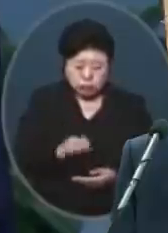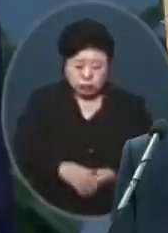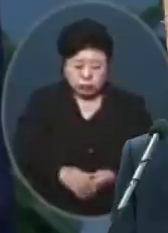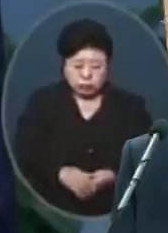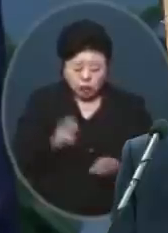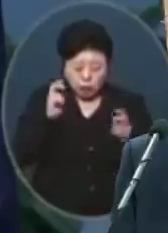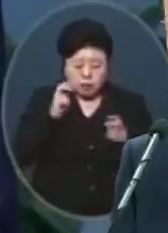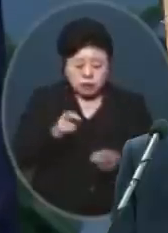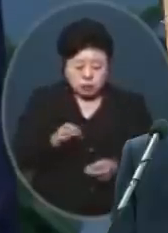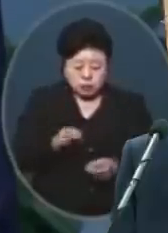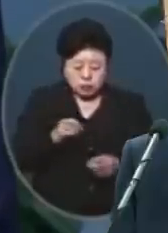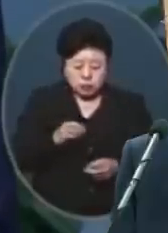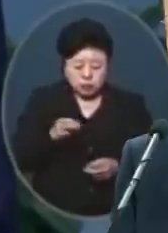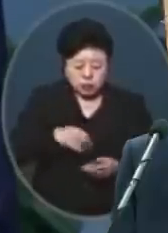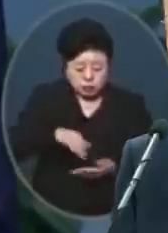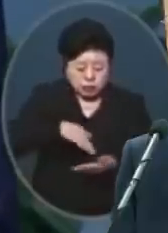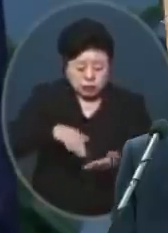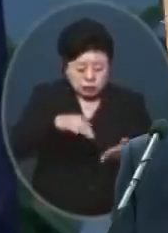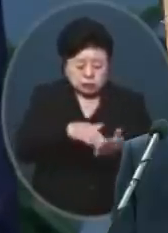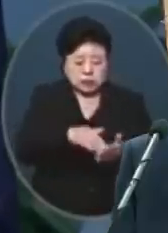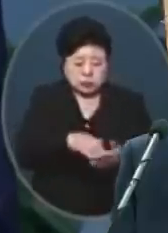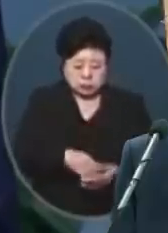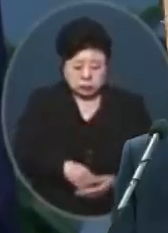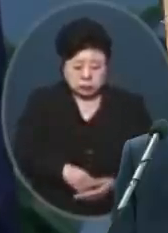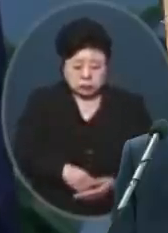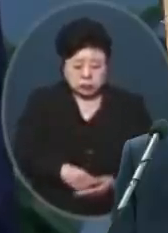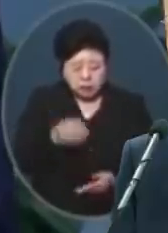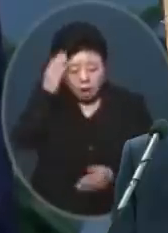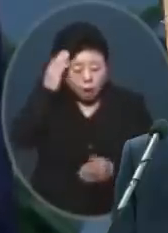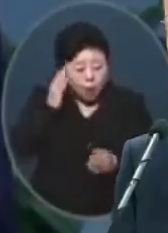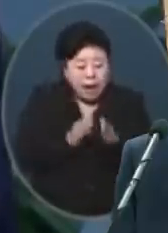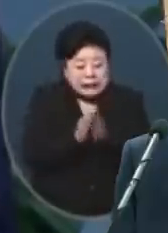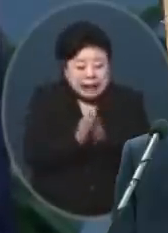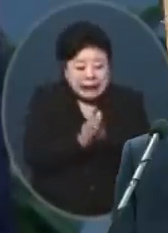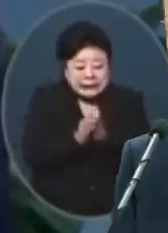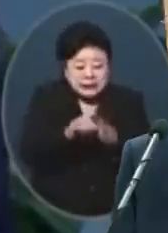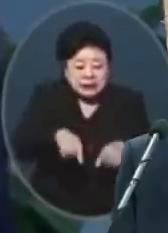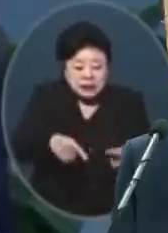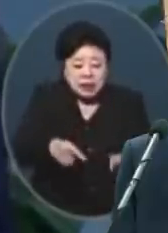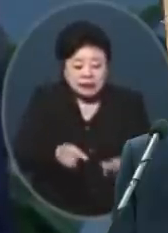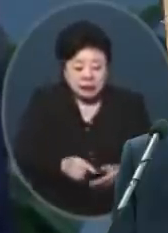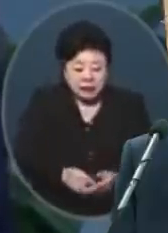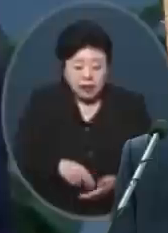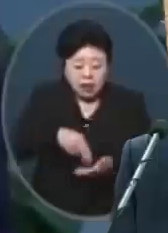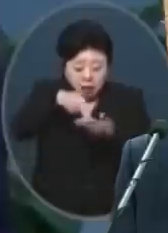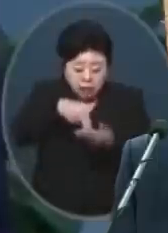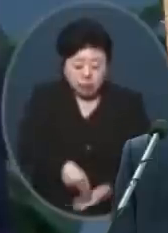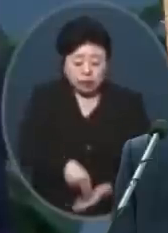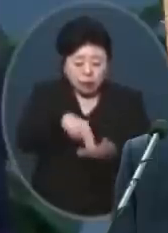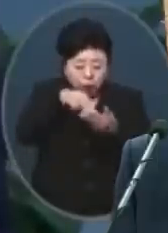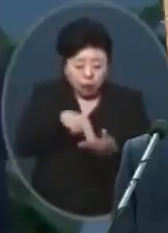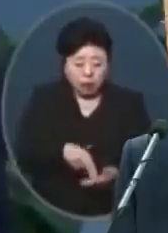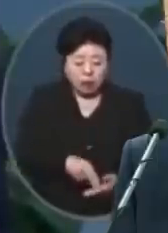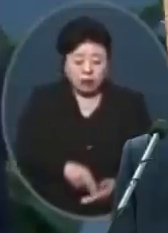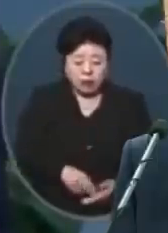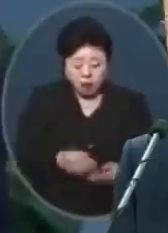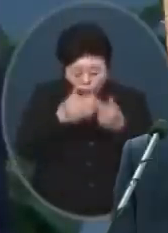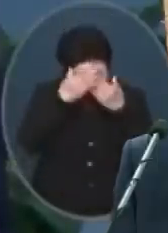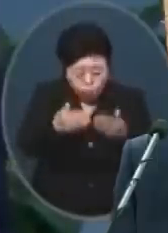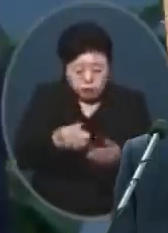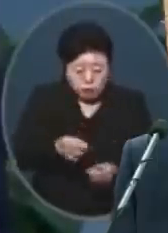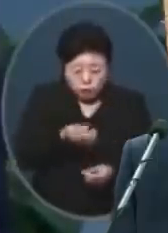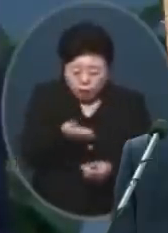회사에서 다 설비를 해서 예배당을 운영하기 때문에 돈 안